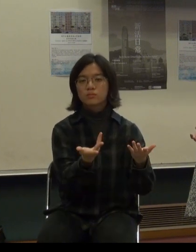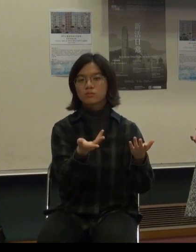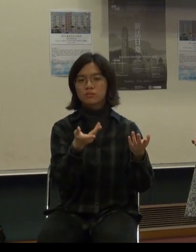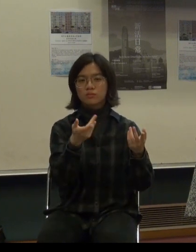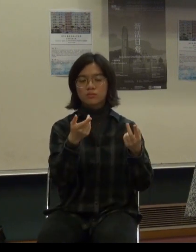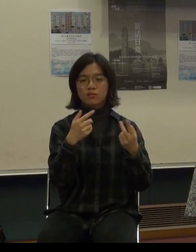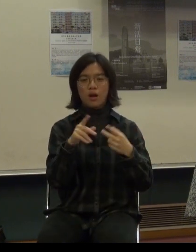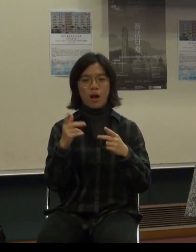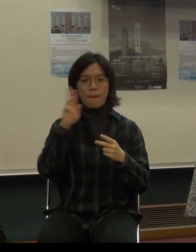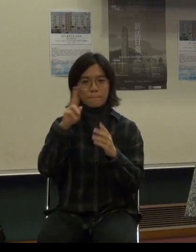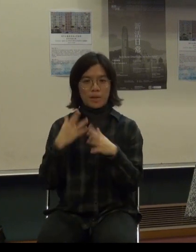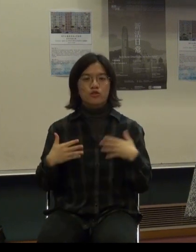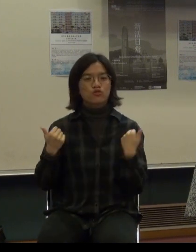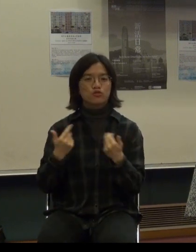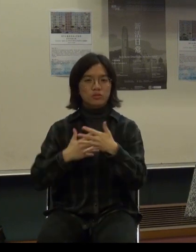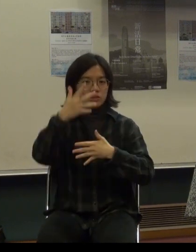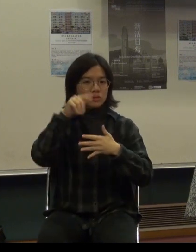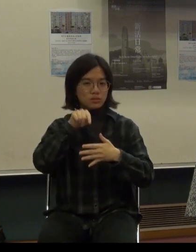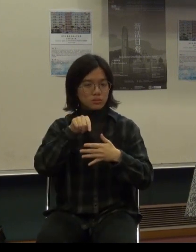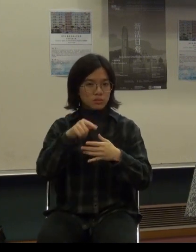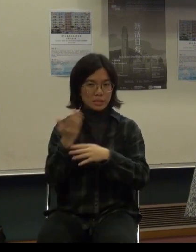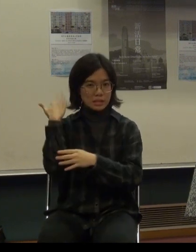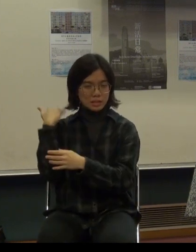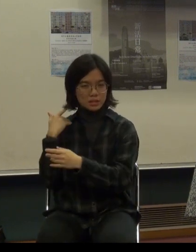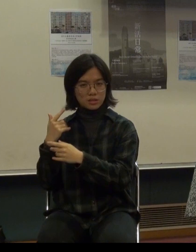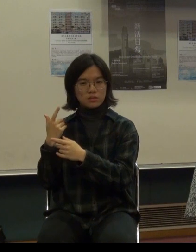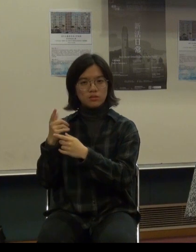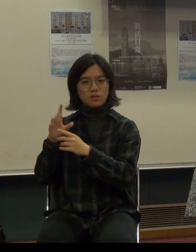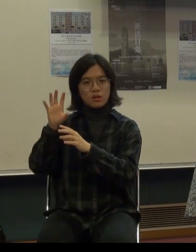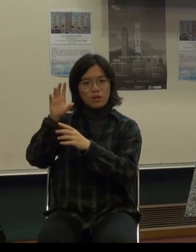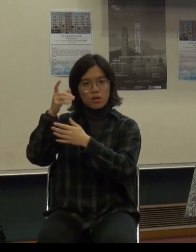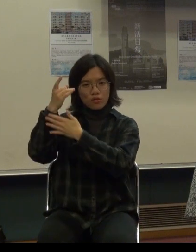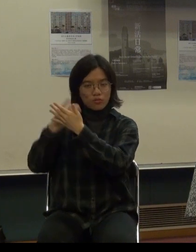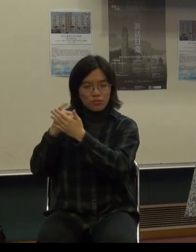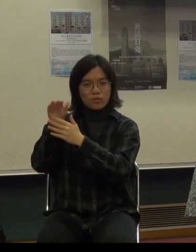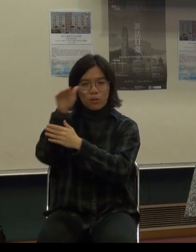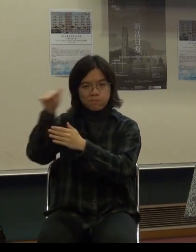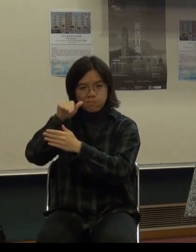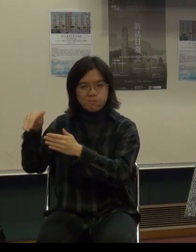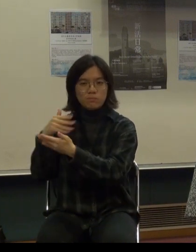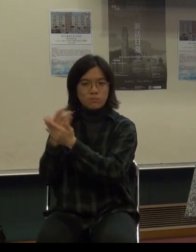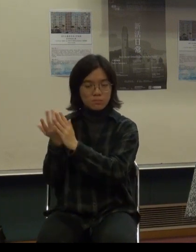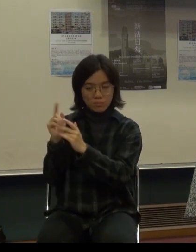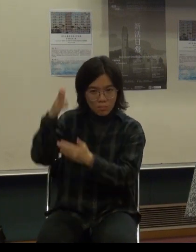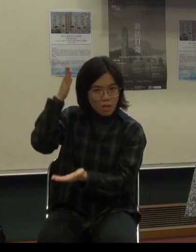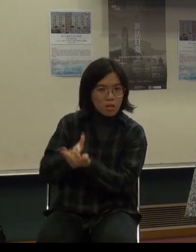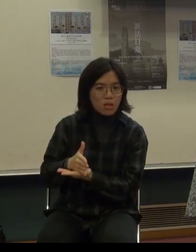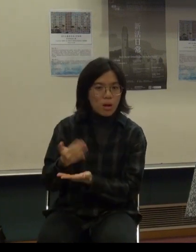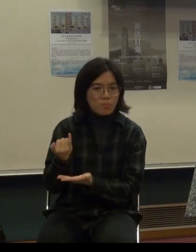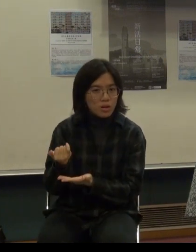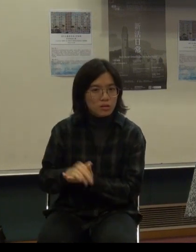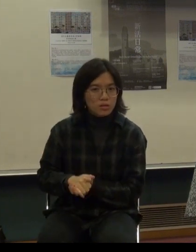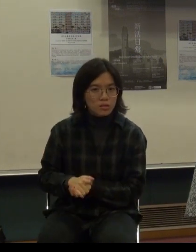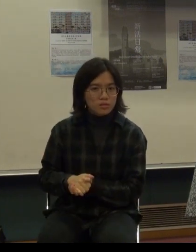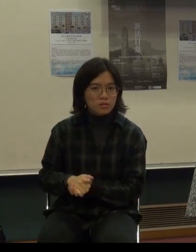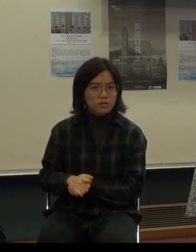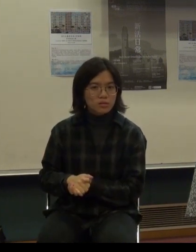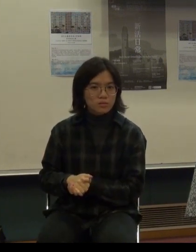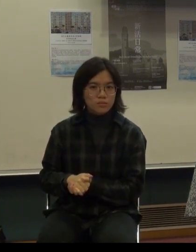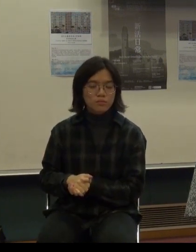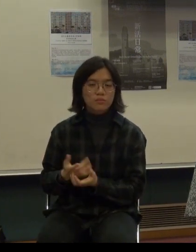嘅文娛建築係咪同頭先講嗰啲咁樣嘅規律 橫直線的建築物是不是不同了。如果你